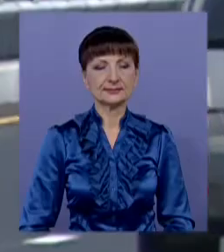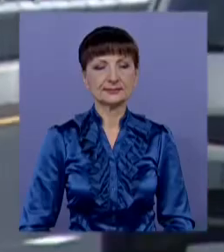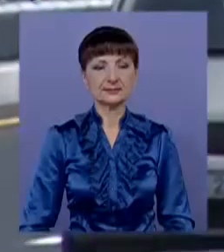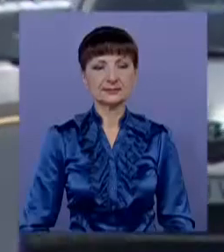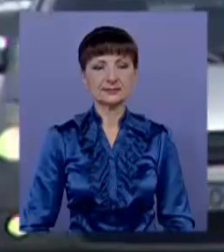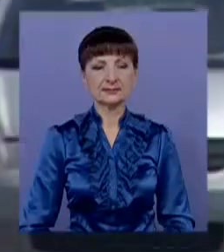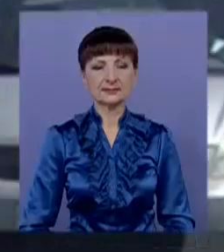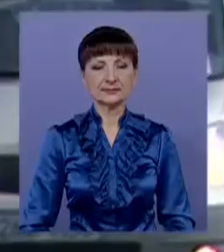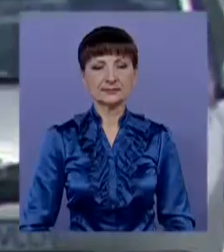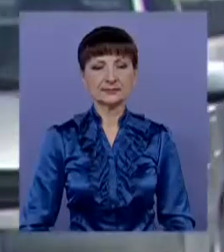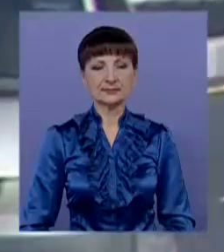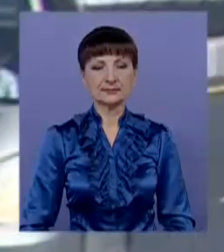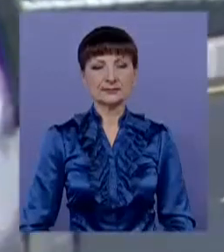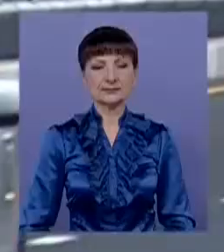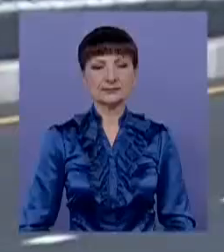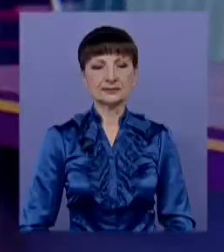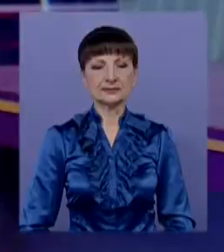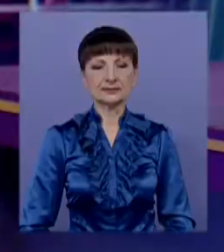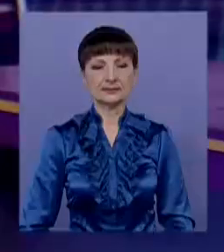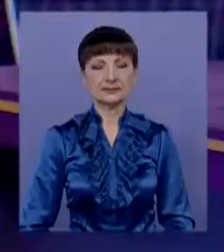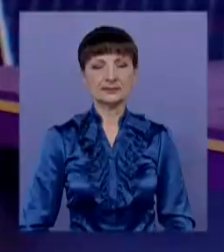Рашид Чукуралиев, телеканал «Алматы».